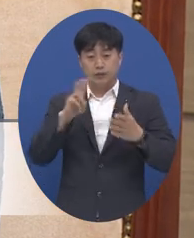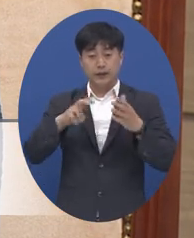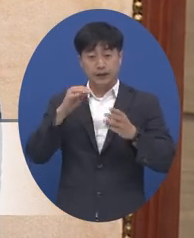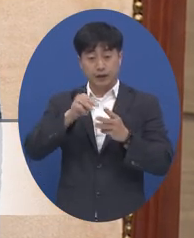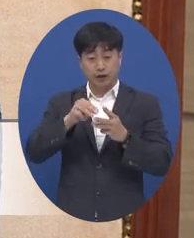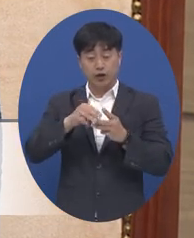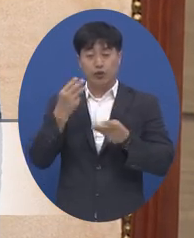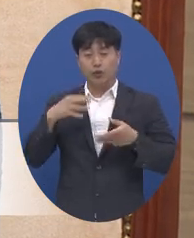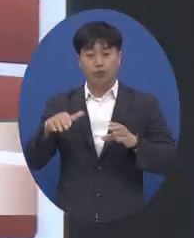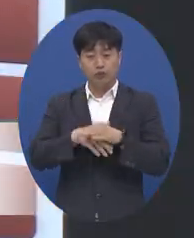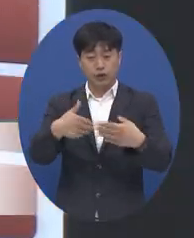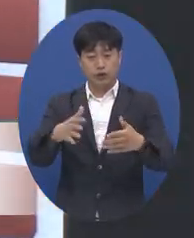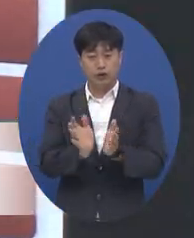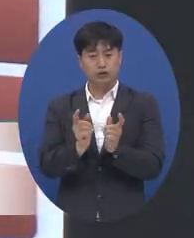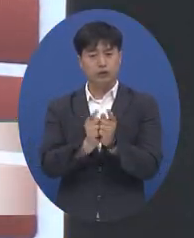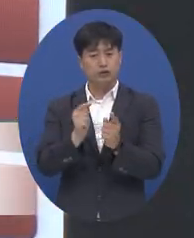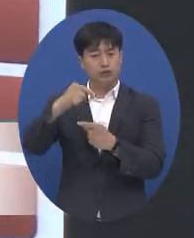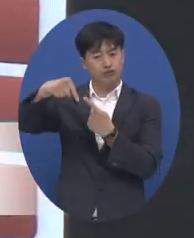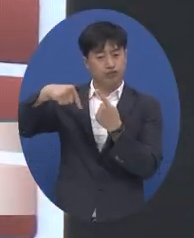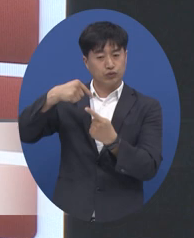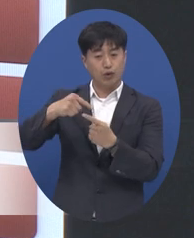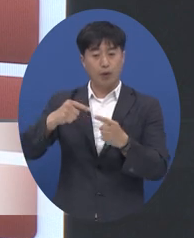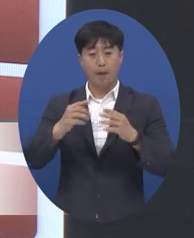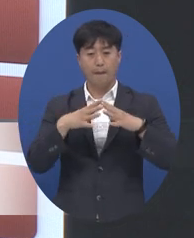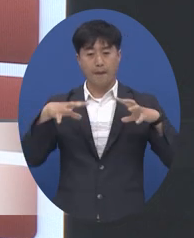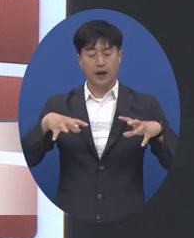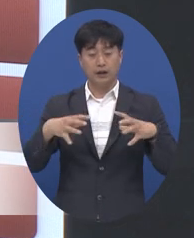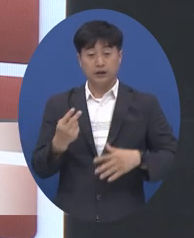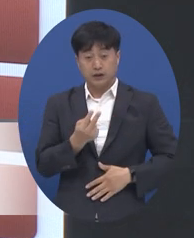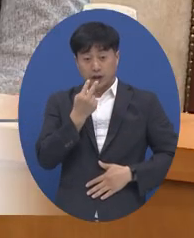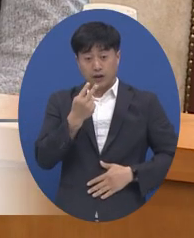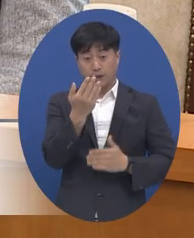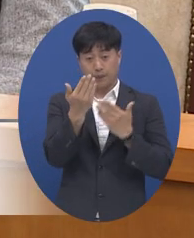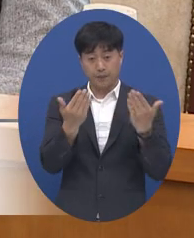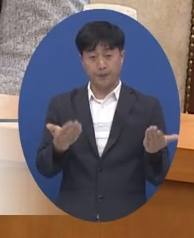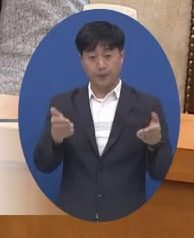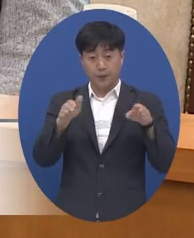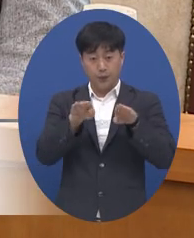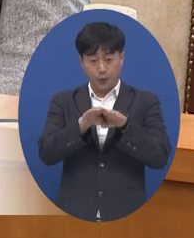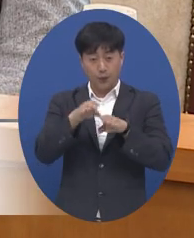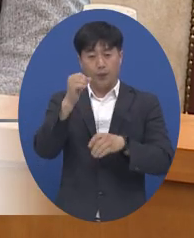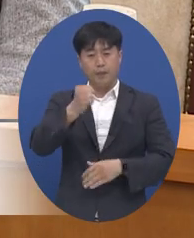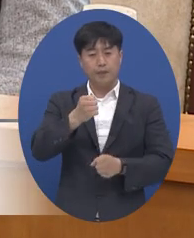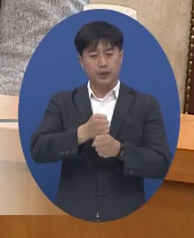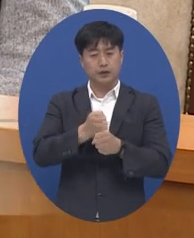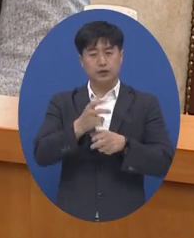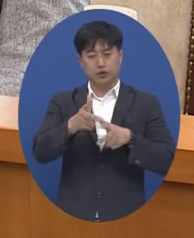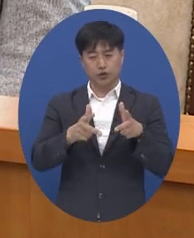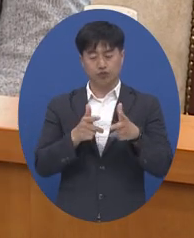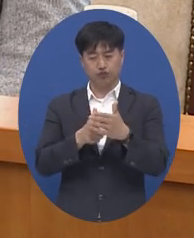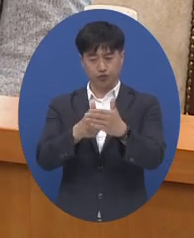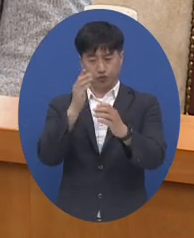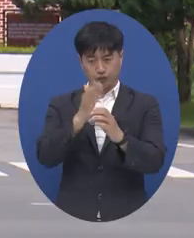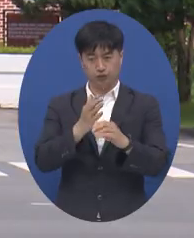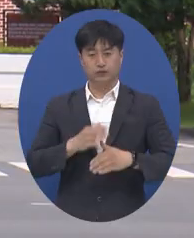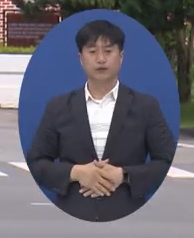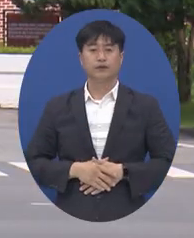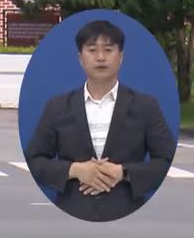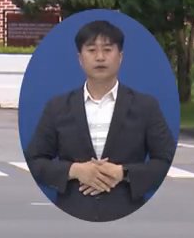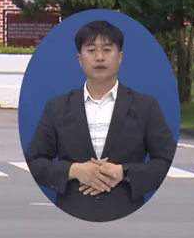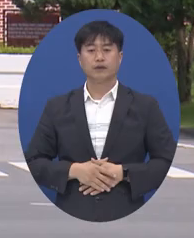직접 운영하고 마의 자체를 살아있는 박물관으로 만드는 에코 뮤지엄 조성 사업을 추진합니다